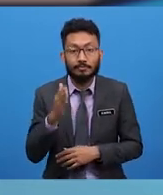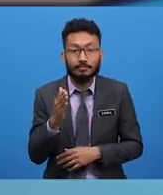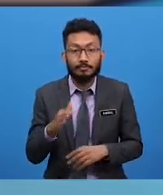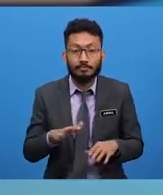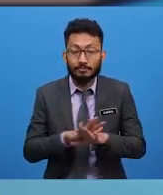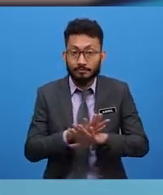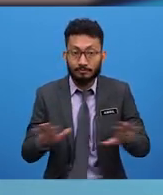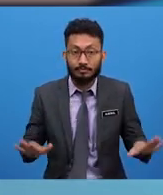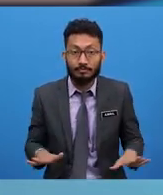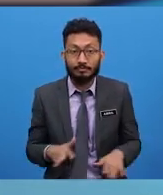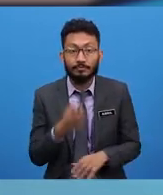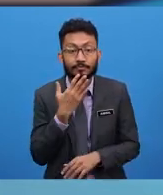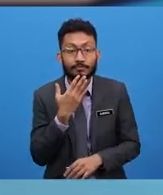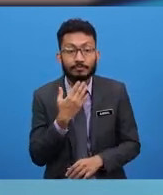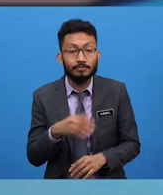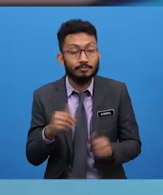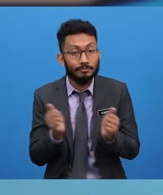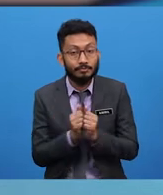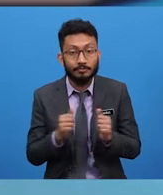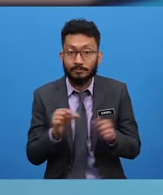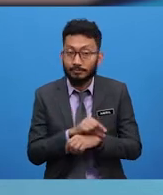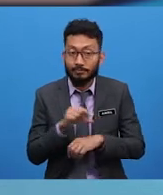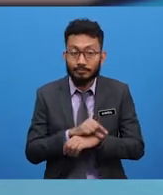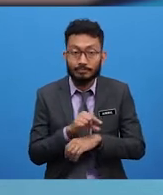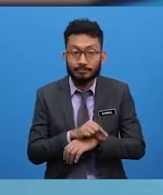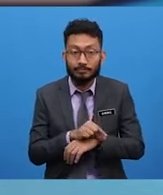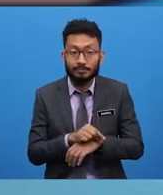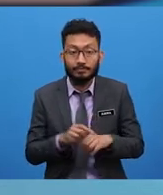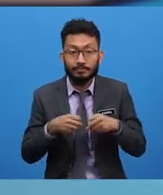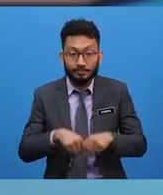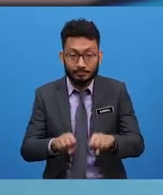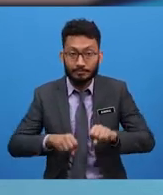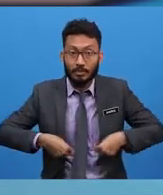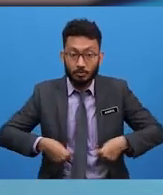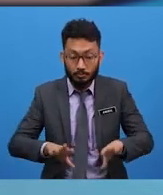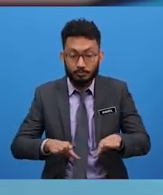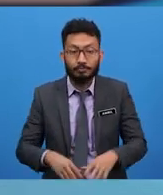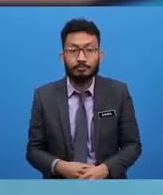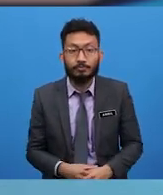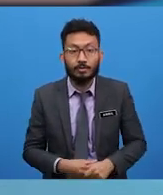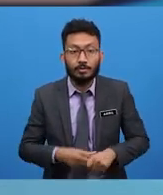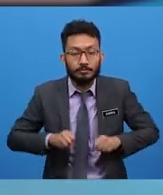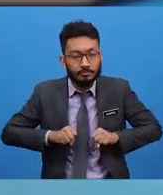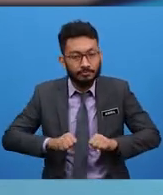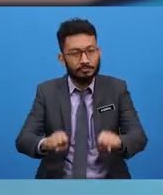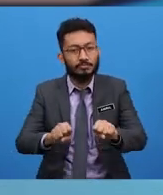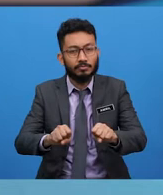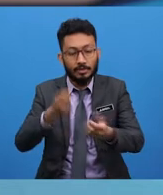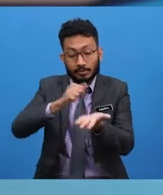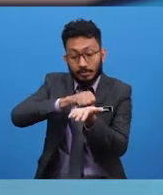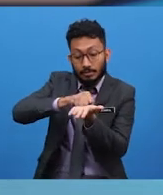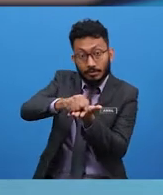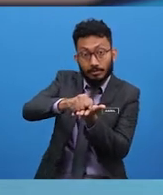meratakan warna dengan menggunakan kayu sekuji dengan satu kali